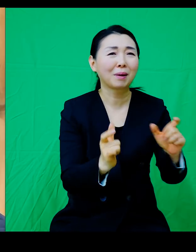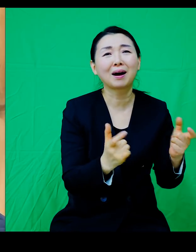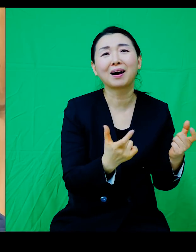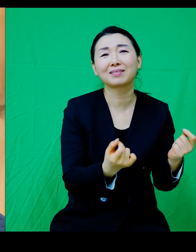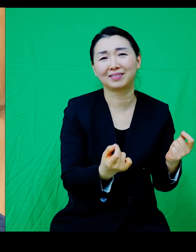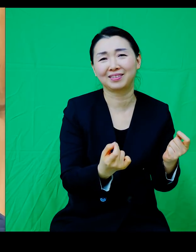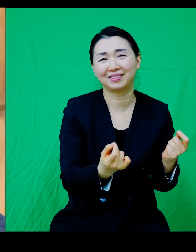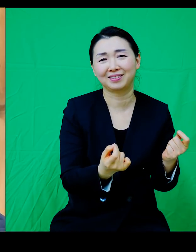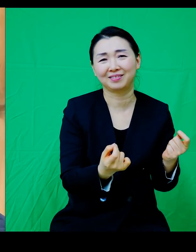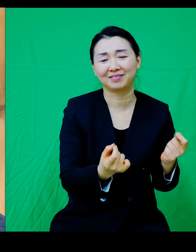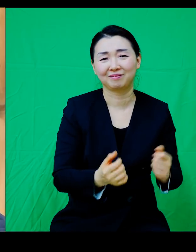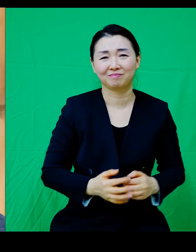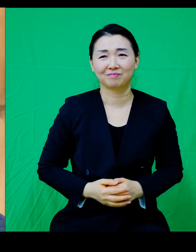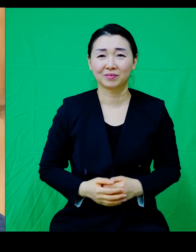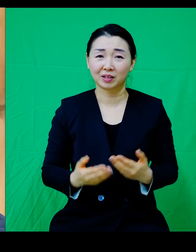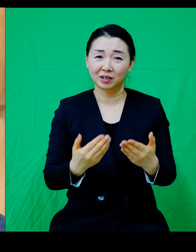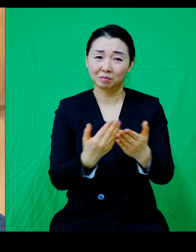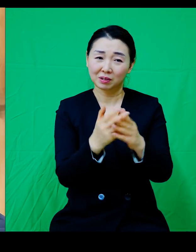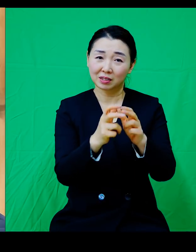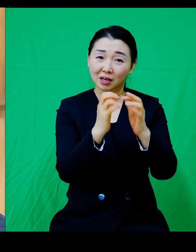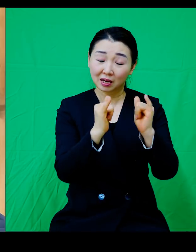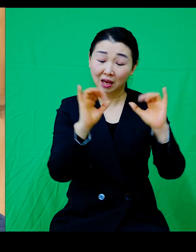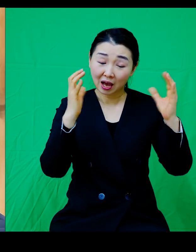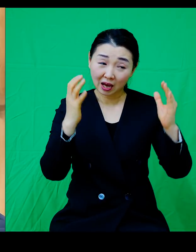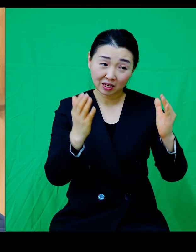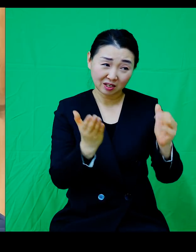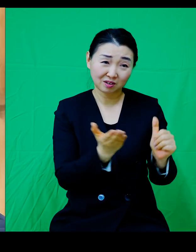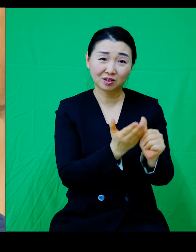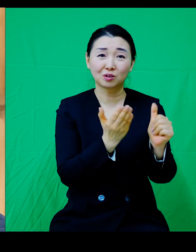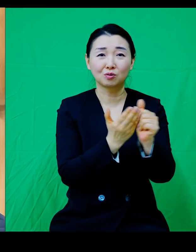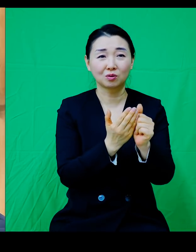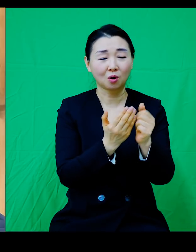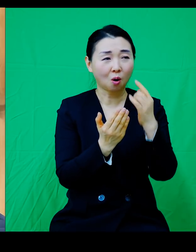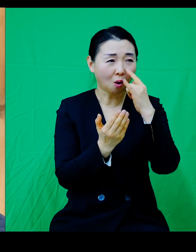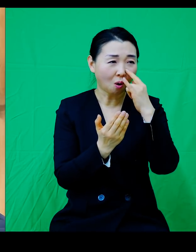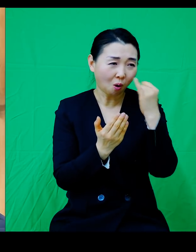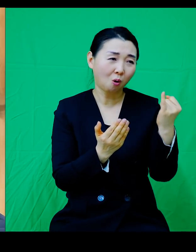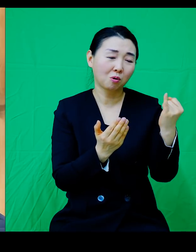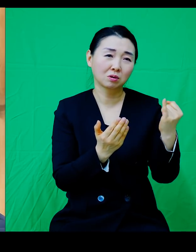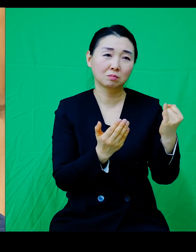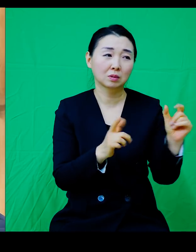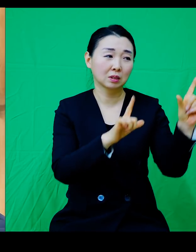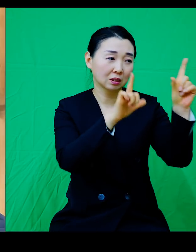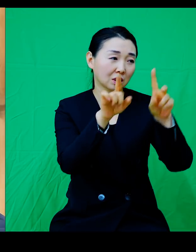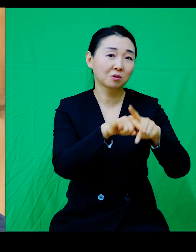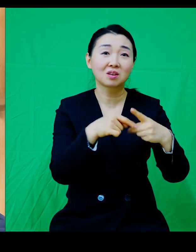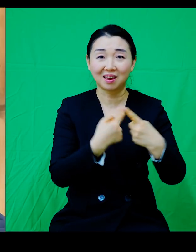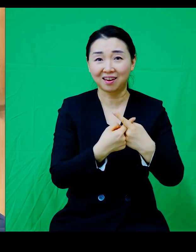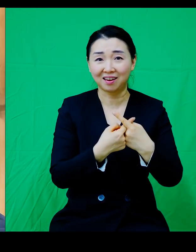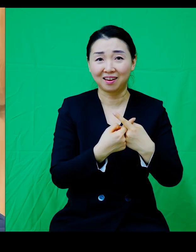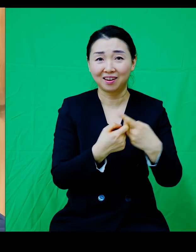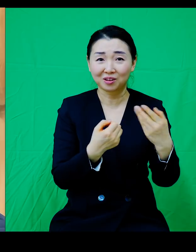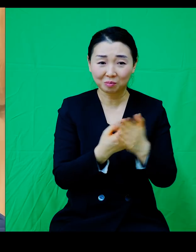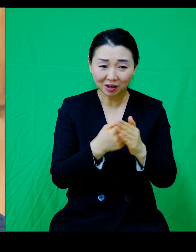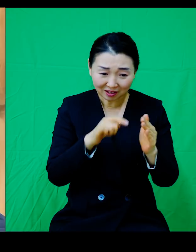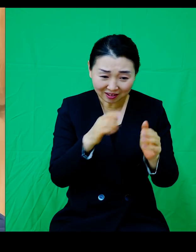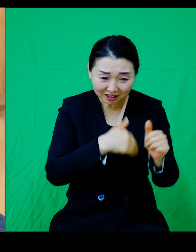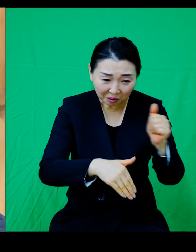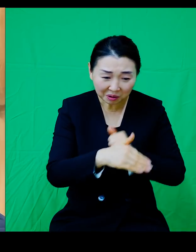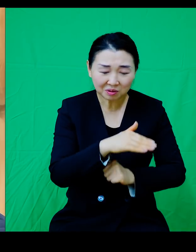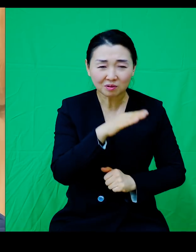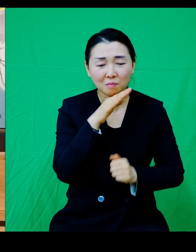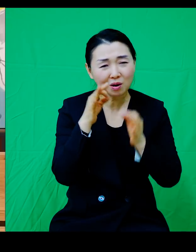제 마음속으로 지웠던 것 같아요. 근데 발달장애 아이를 키우시는 어머님들의 삶을 이해하게 되니까 어머님들이 정말 그 상황에서 정말